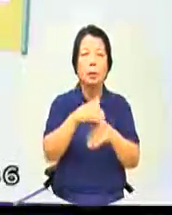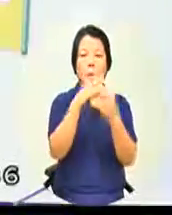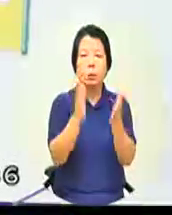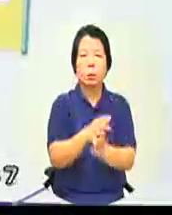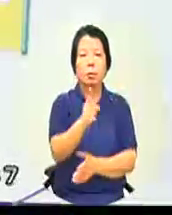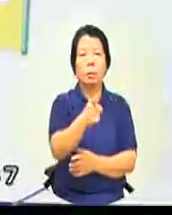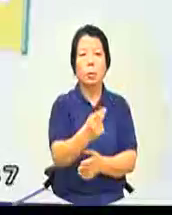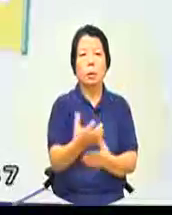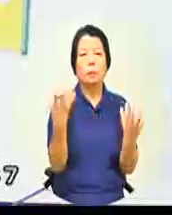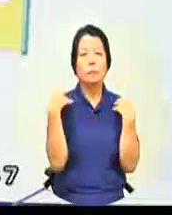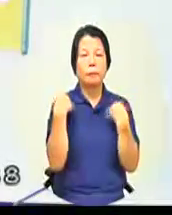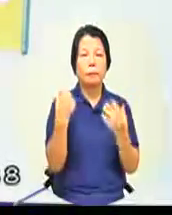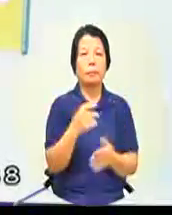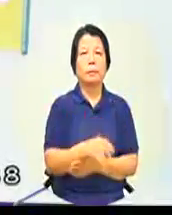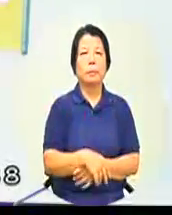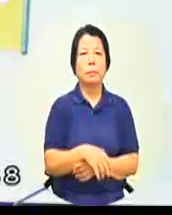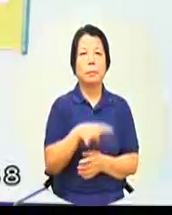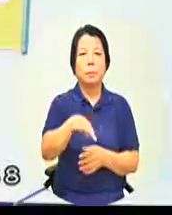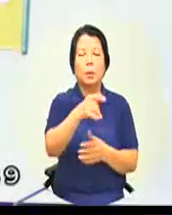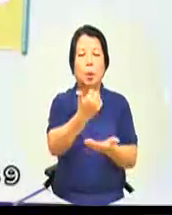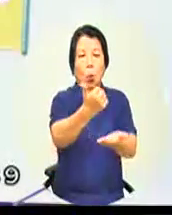经理外聘的。